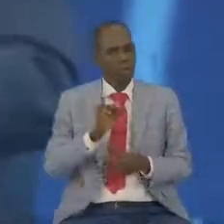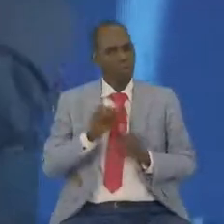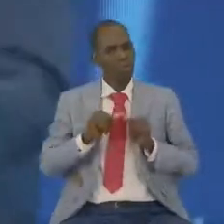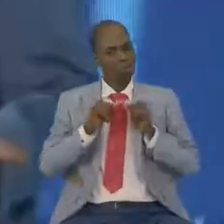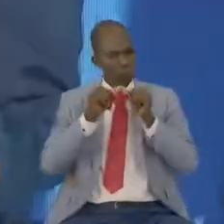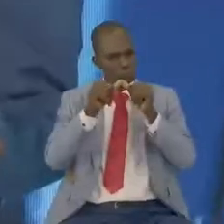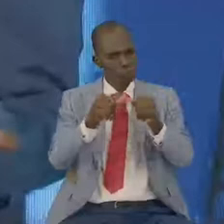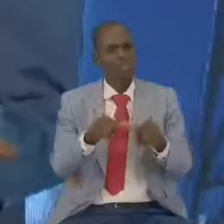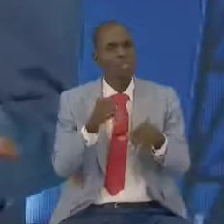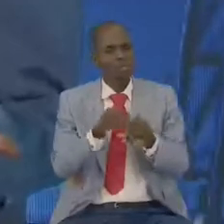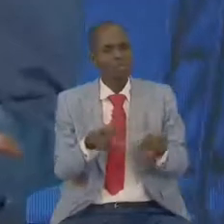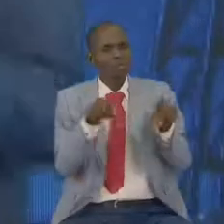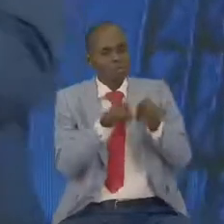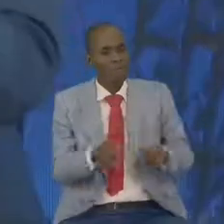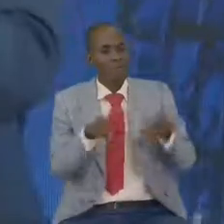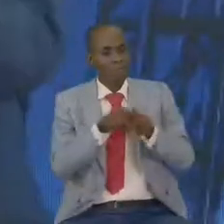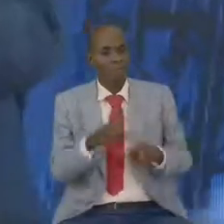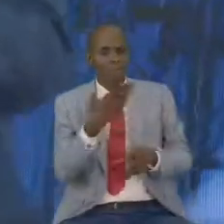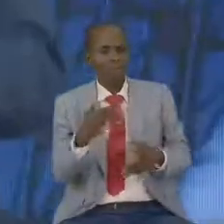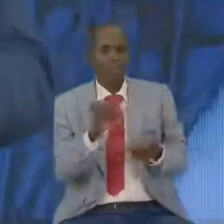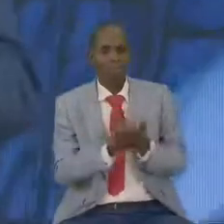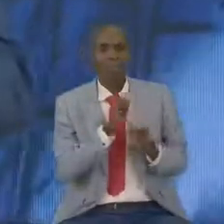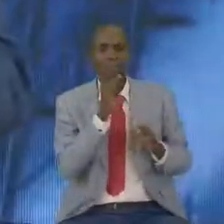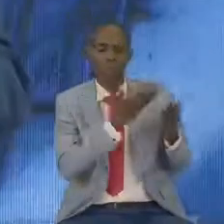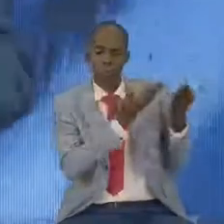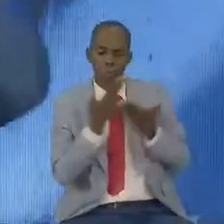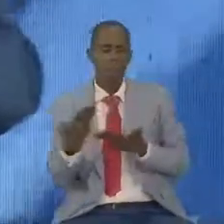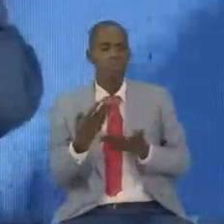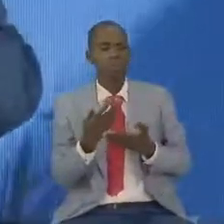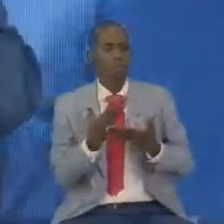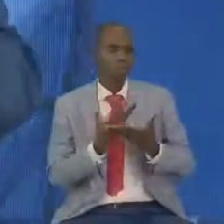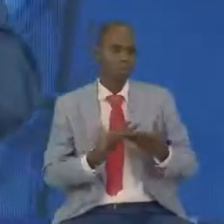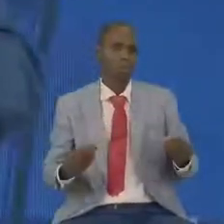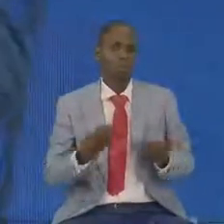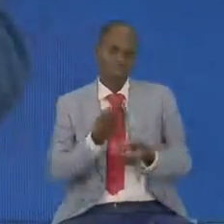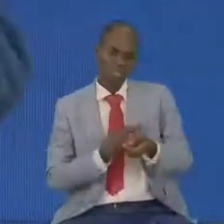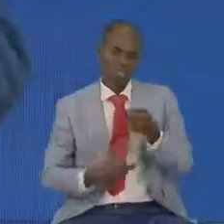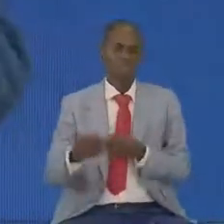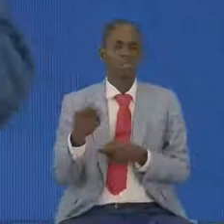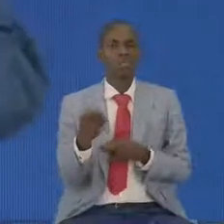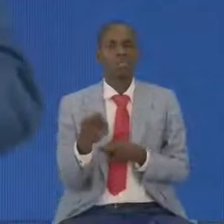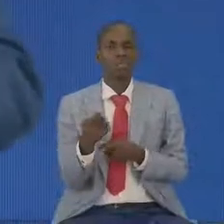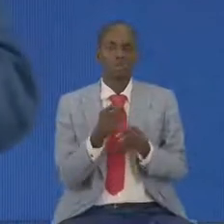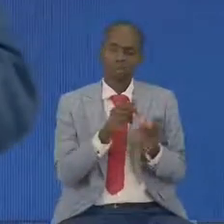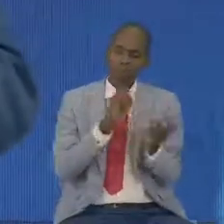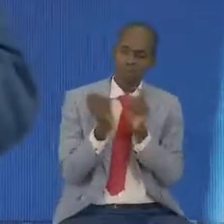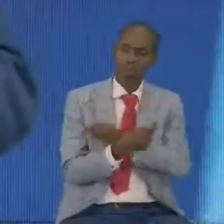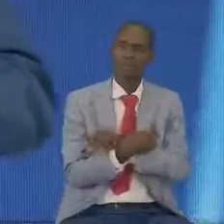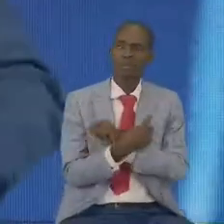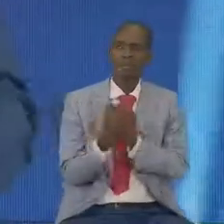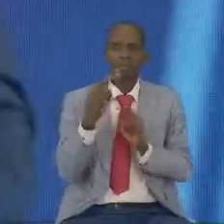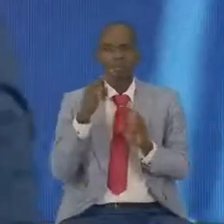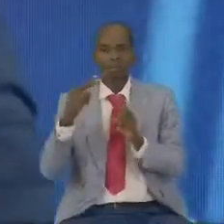continuer dans quelque chose qui n'apporte pas de solution? Change, sois transformé, regarde autour de toi et fais quelque